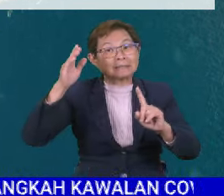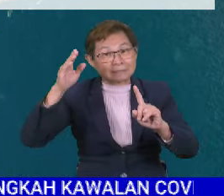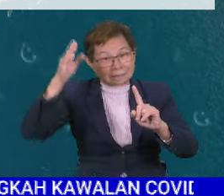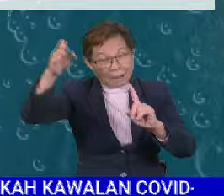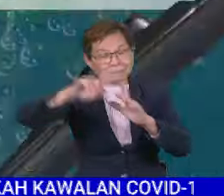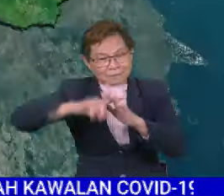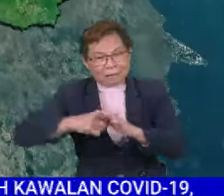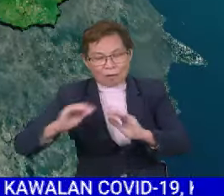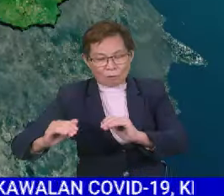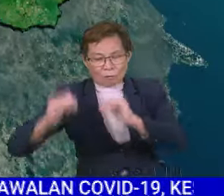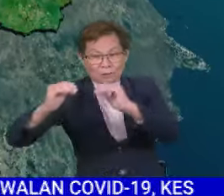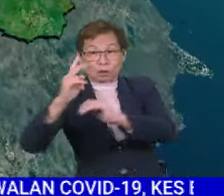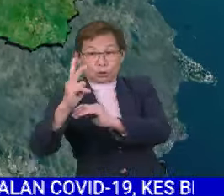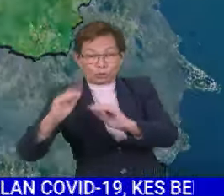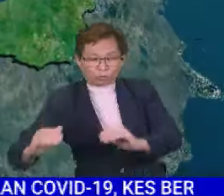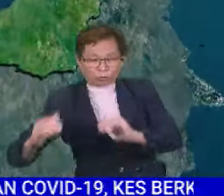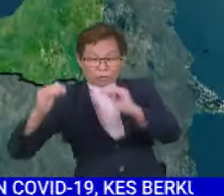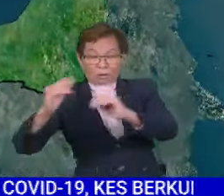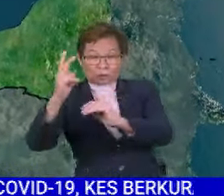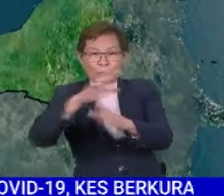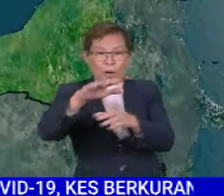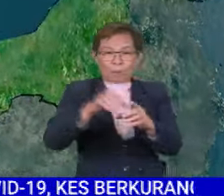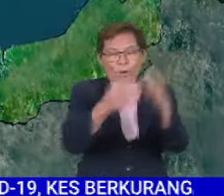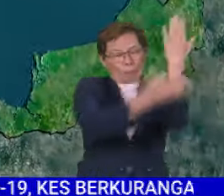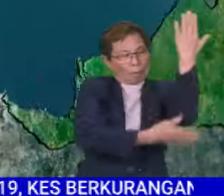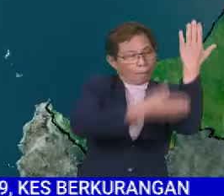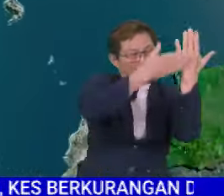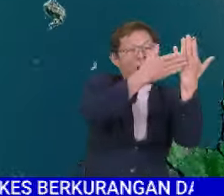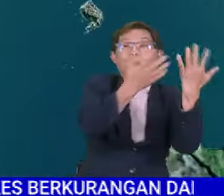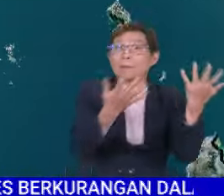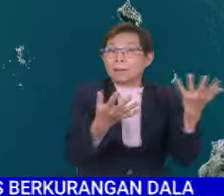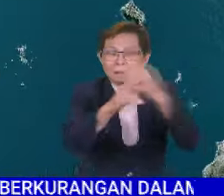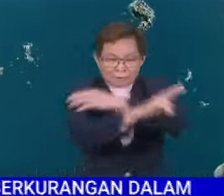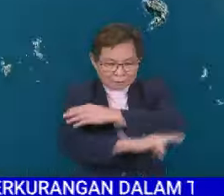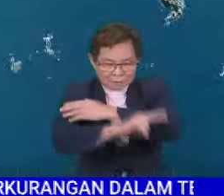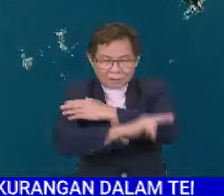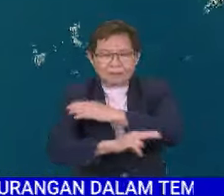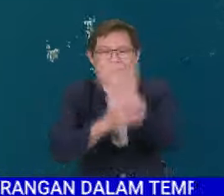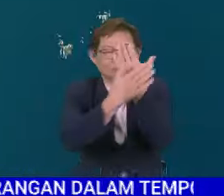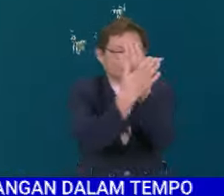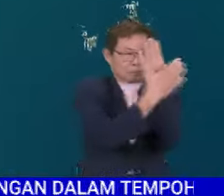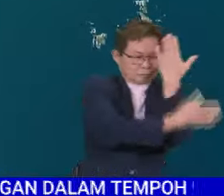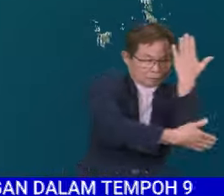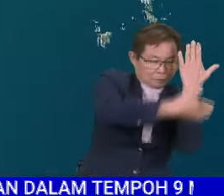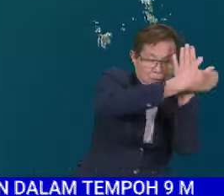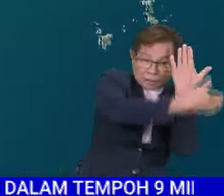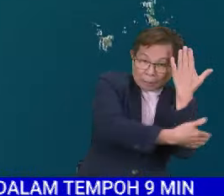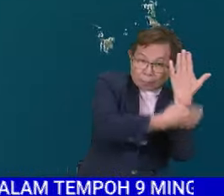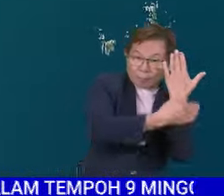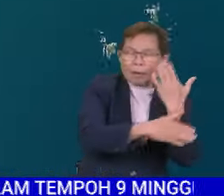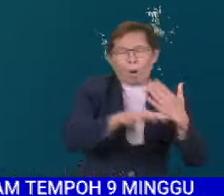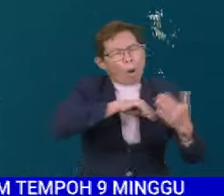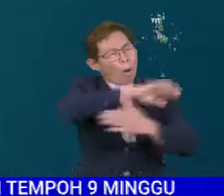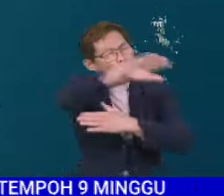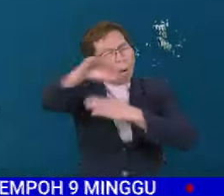Baik, fasa yang kedua adalah melibatkan Semenanjung Malaysia, yang melibatkan negeri-negeri di pantai timur, yang melibatkan di